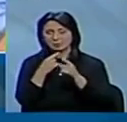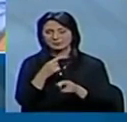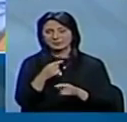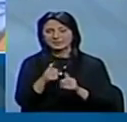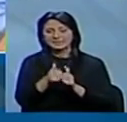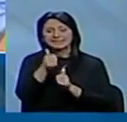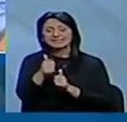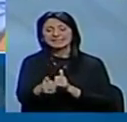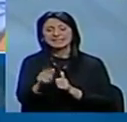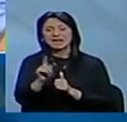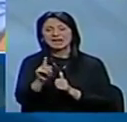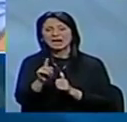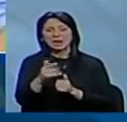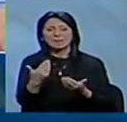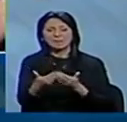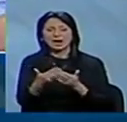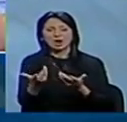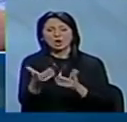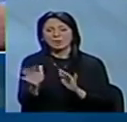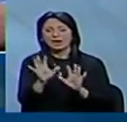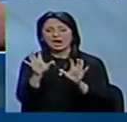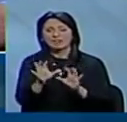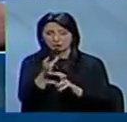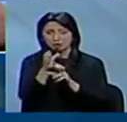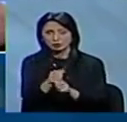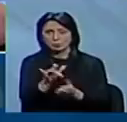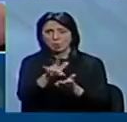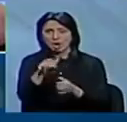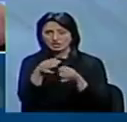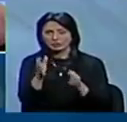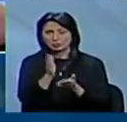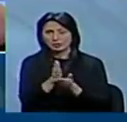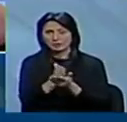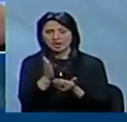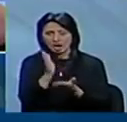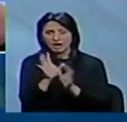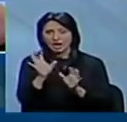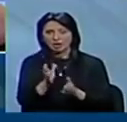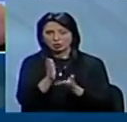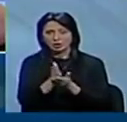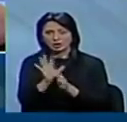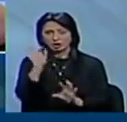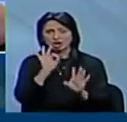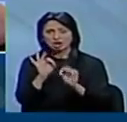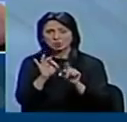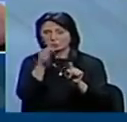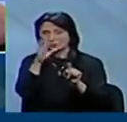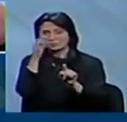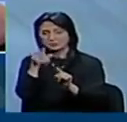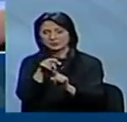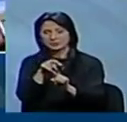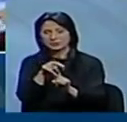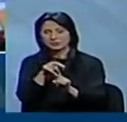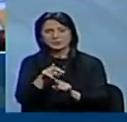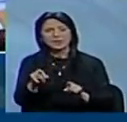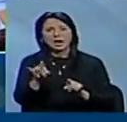აი წინასწარ რა თვლით, რომ რომელიმე ასეთი მოქმედი კანონი უზღუდავს მოქალაქეს თავისუფლებას? ანუ წინასწარ რამდენიმე ასეთი კანონი შერჩეული გაქვთ, რომლებსაც შემდეგ